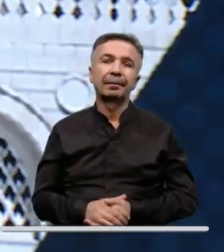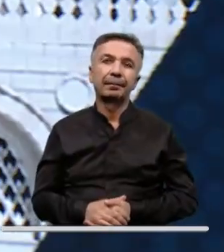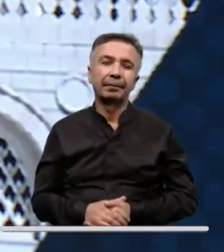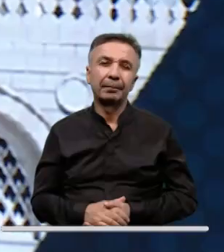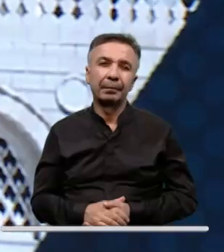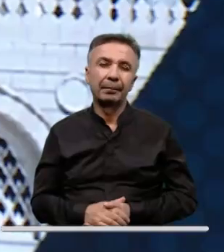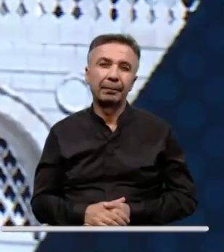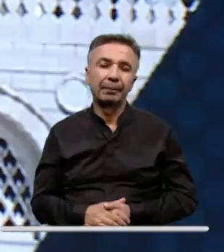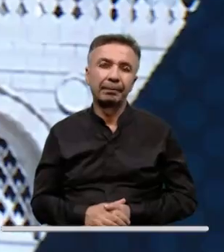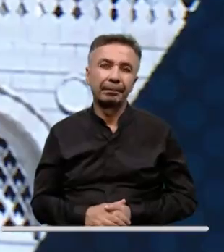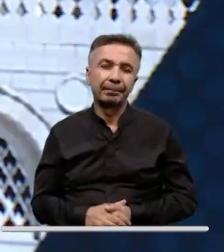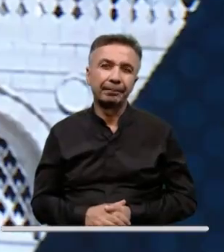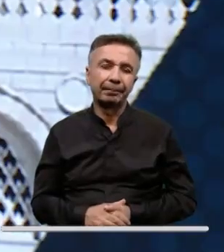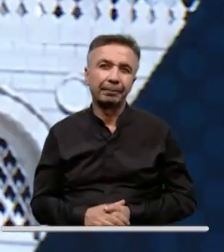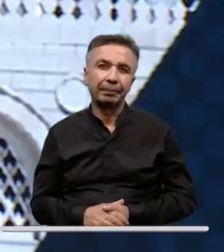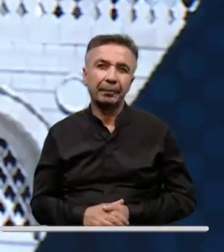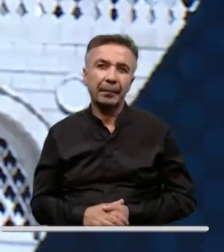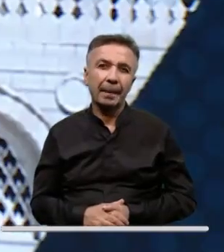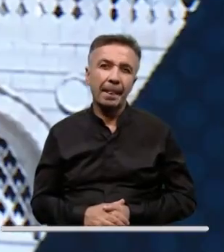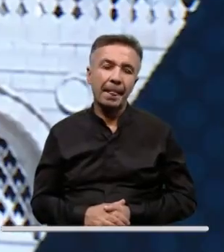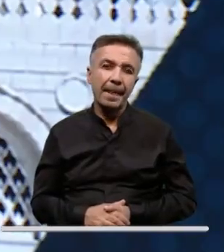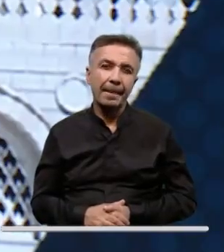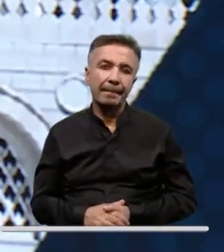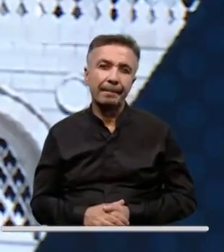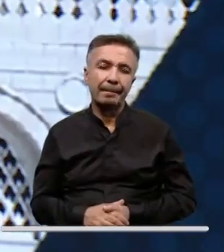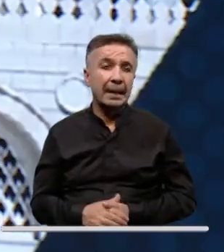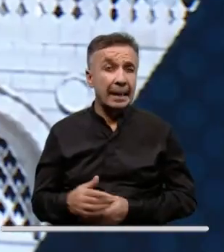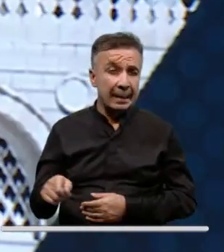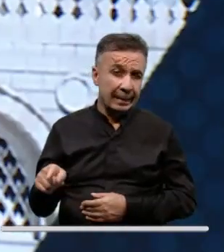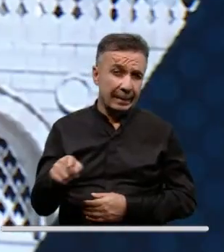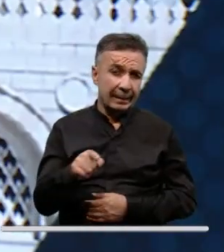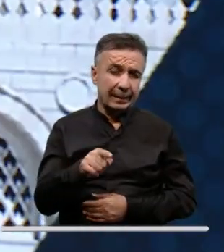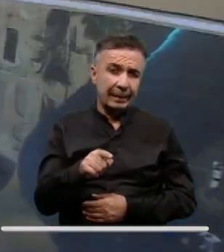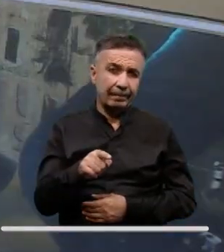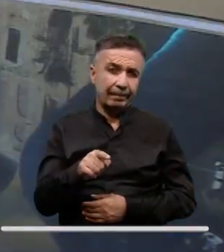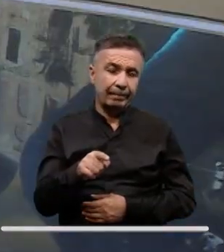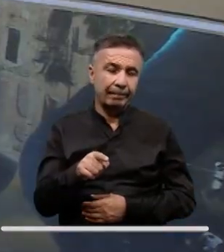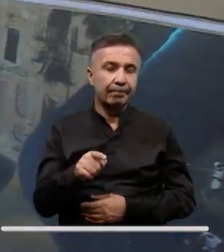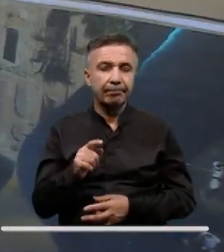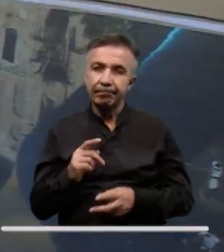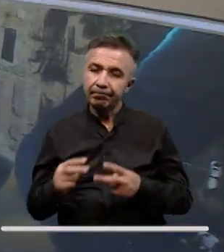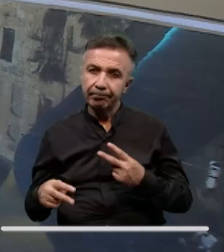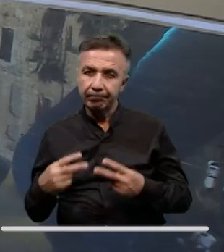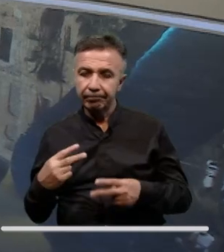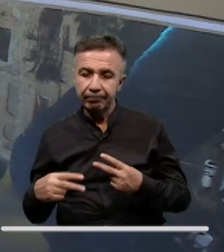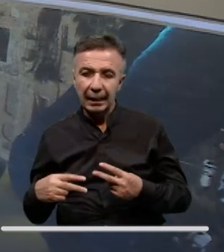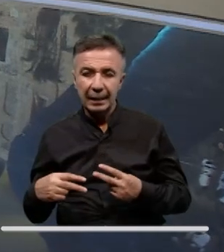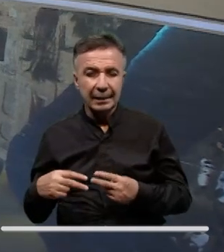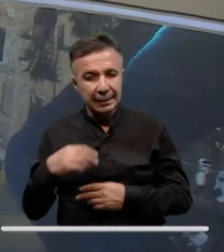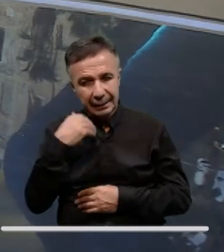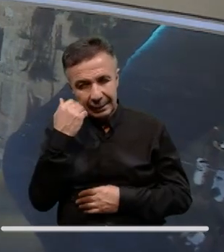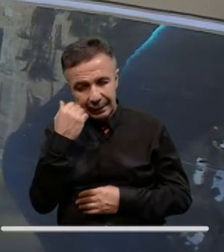Eee birtakım vesilelerle Eee siz size Eee bazı yalan yanlış